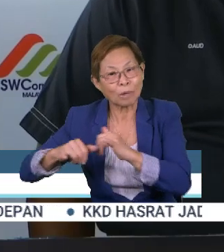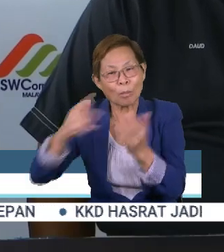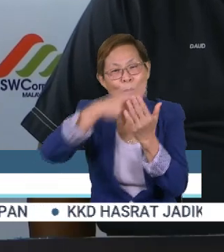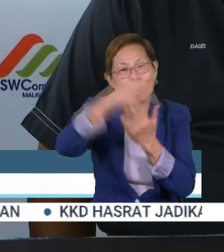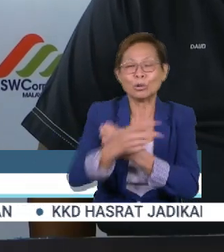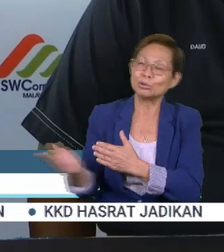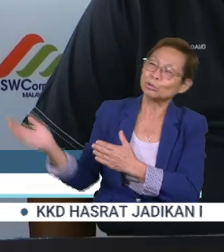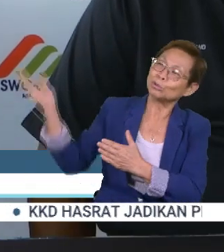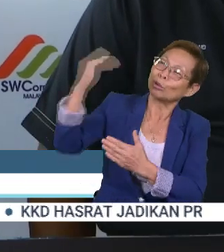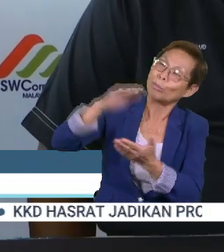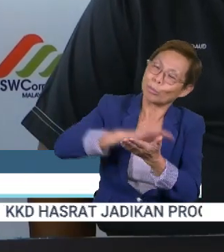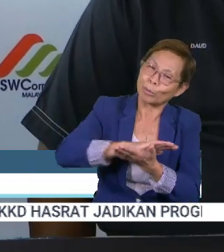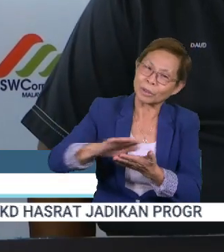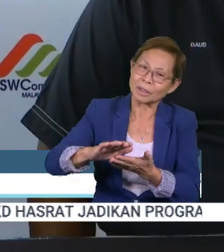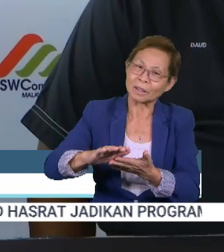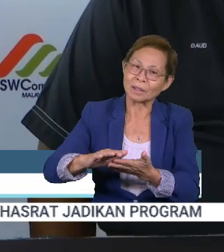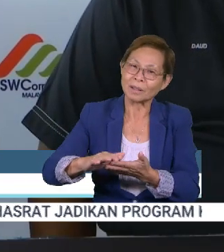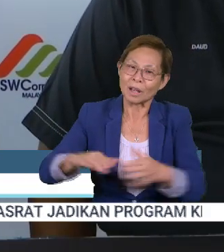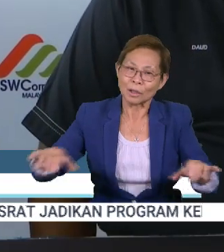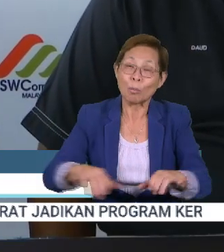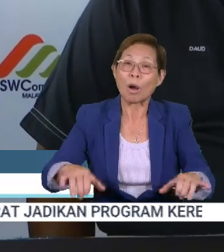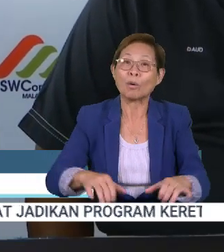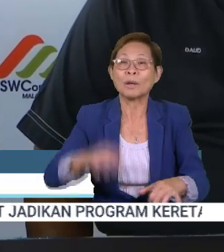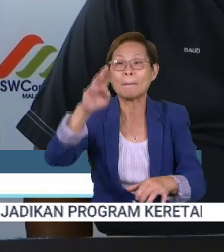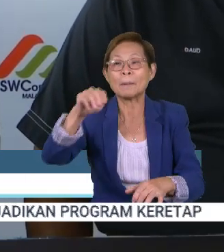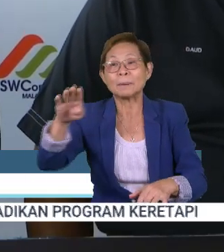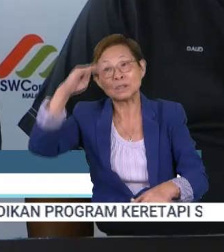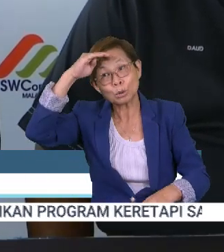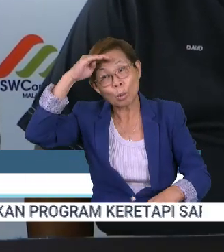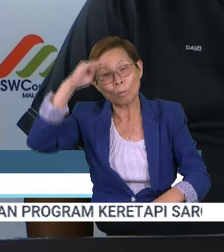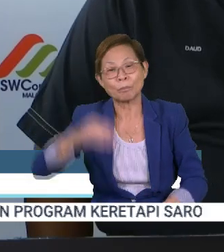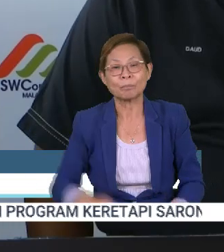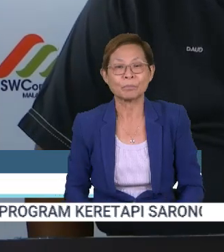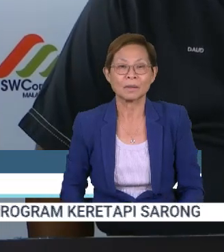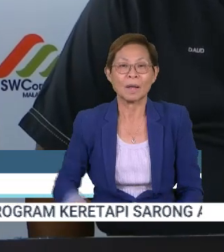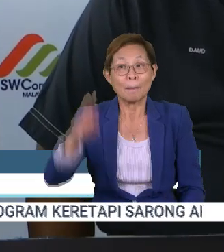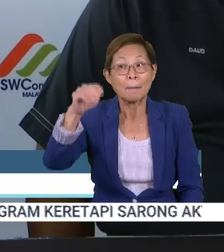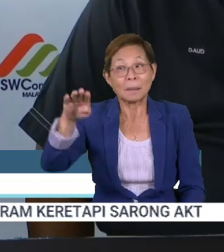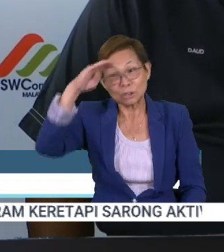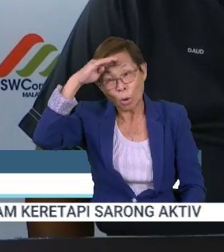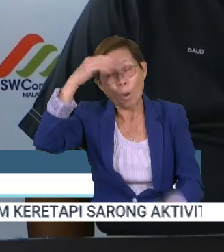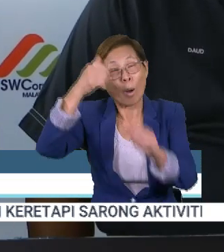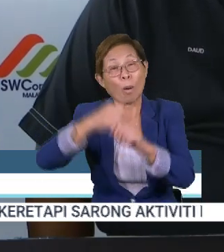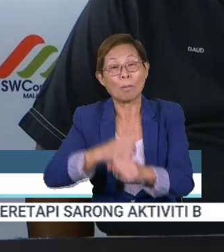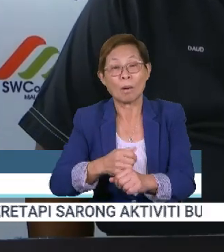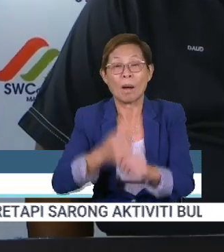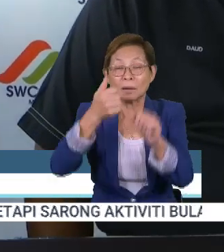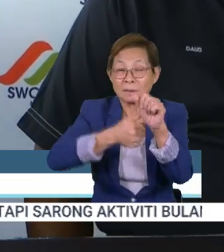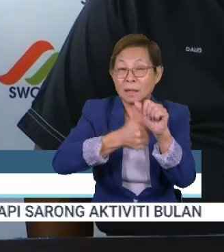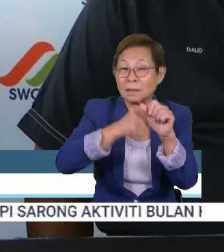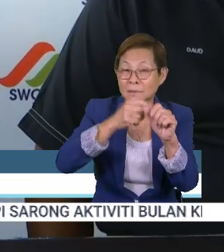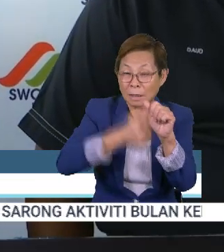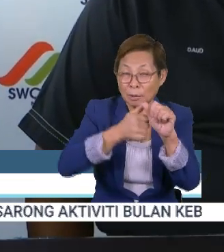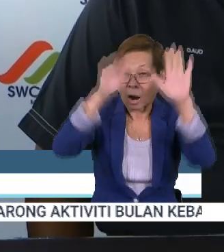program Johor Bersih yang dicetuskan oleh Yang Amat Berhormat Menteri Besar Johor sendiri, yang mana pada setiap hari Ahad satu program